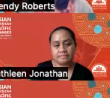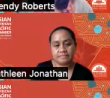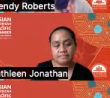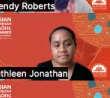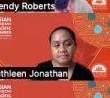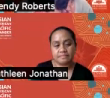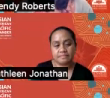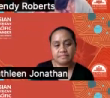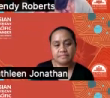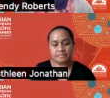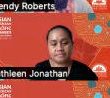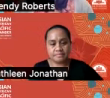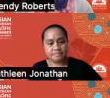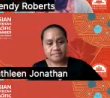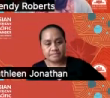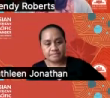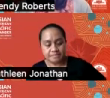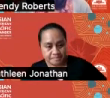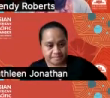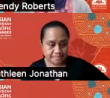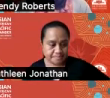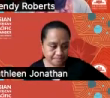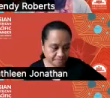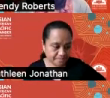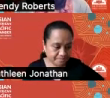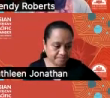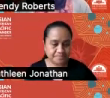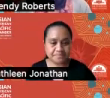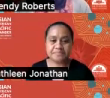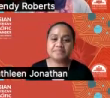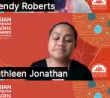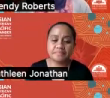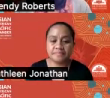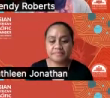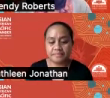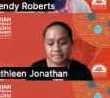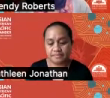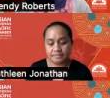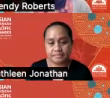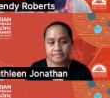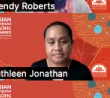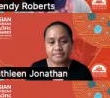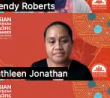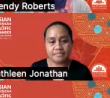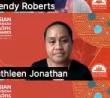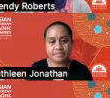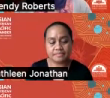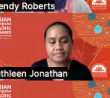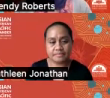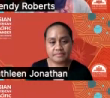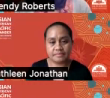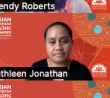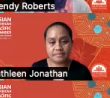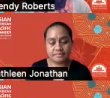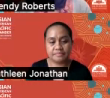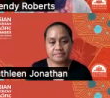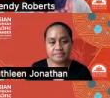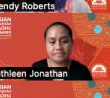تعلمناهم بهذه الطريقة هو أن نحن محو بهذا الإحساس محو حتى يتحقق من صحة